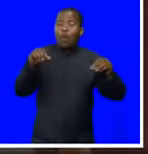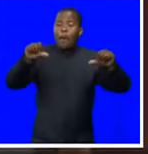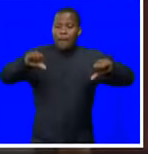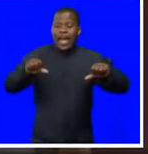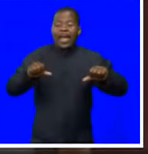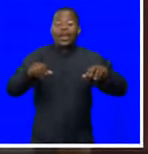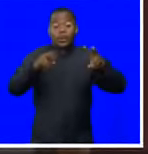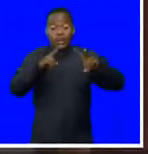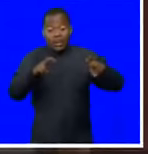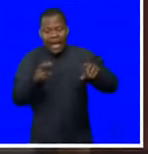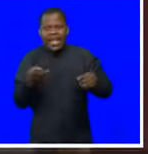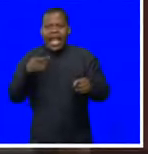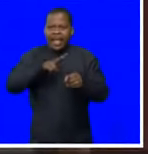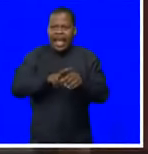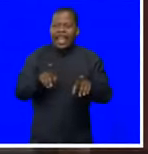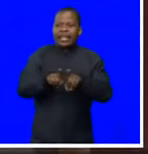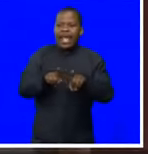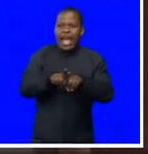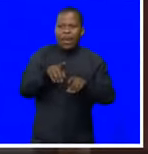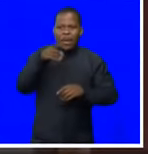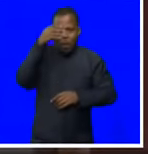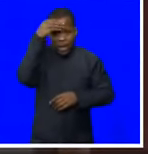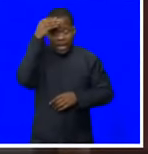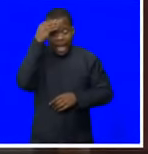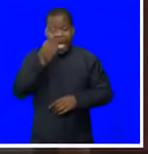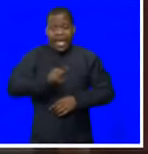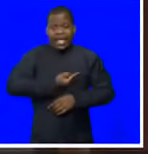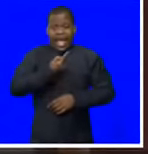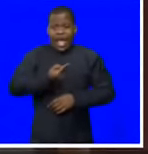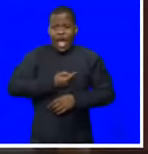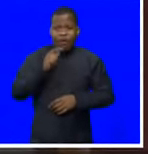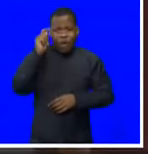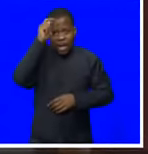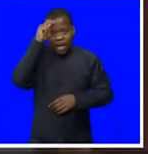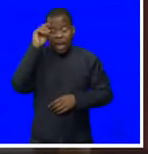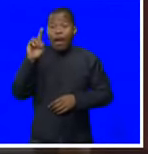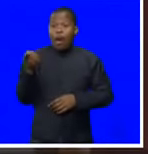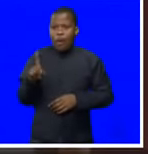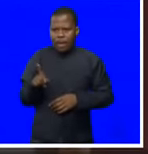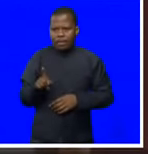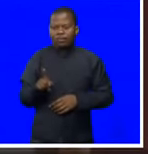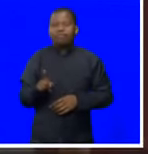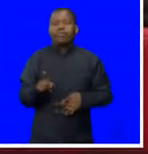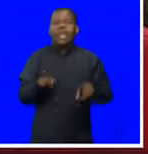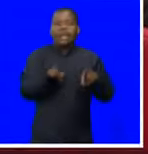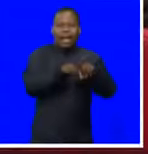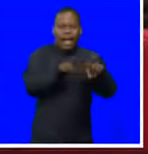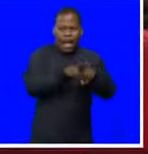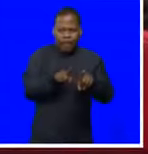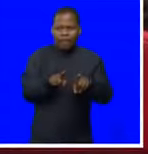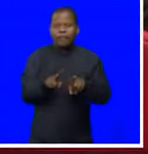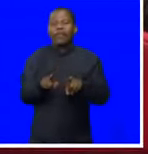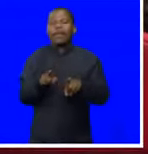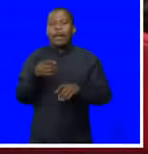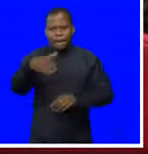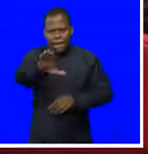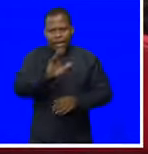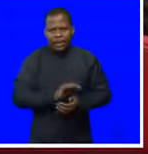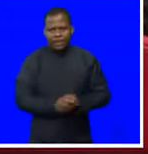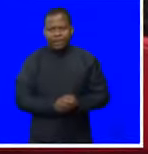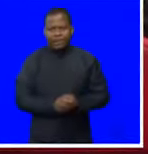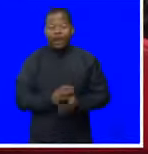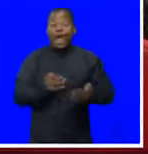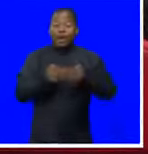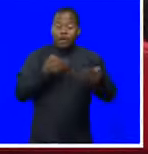Nangicabanga mina emengamele ngekuhamba kwesikhathi lena kufuna kube i-department lela kuma forces. Ekubeni indlu yemukele